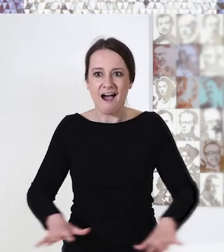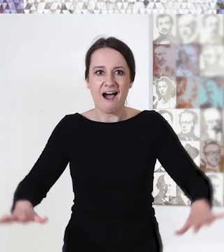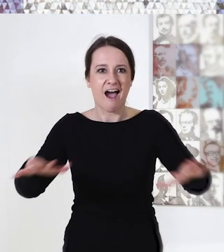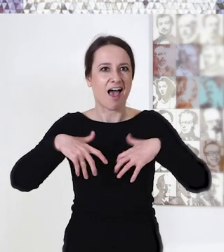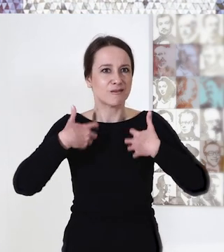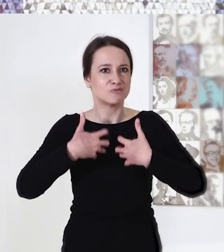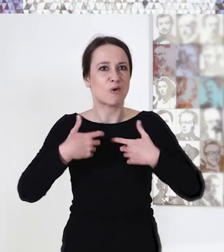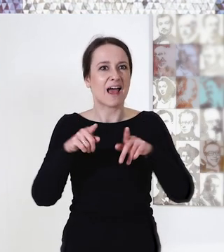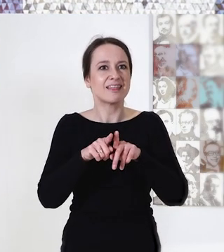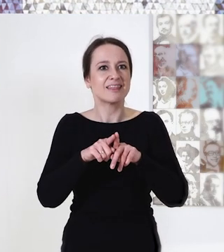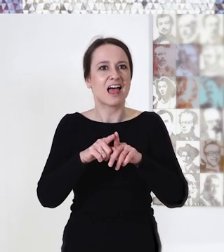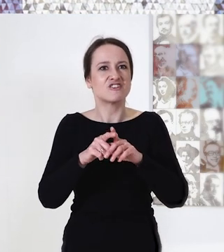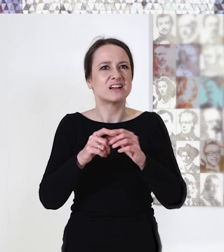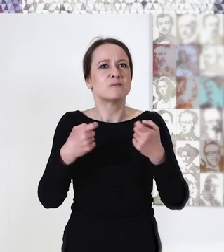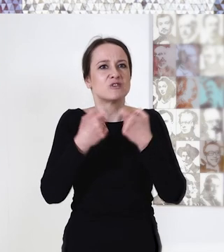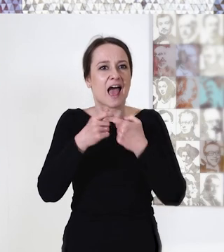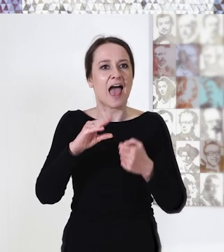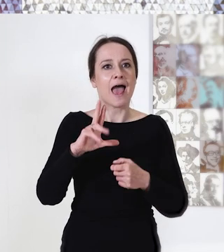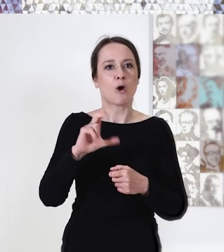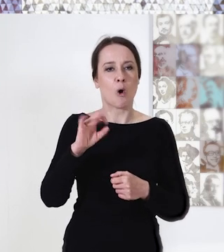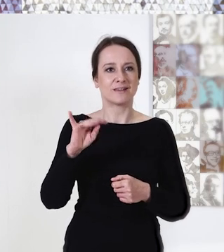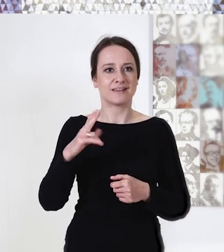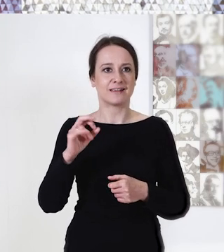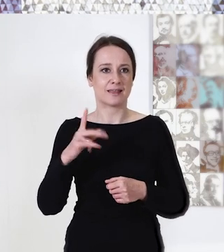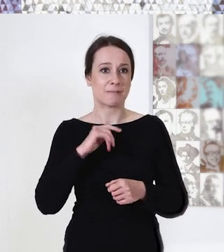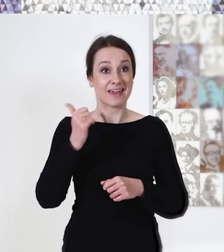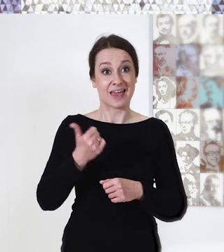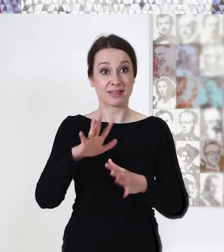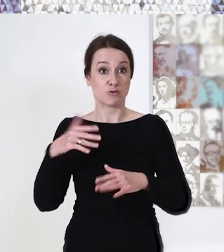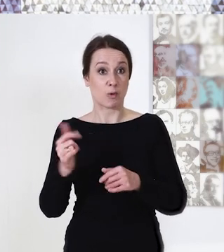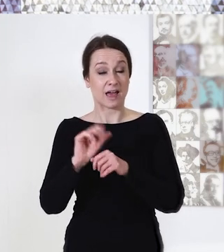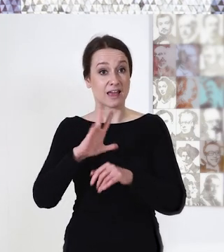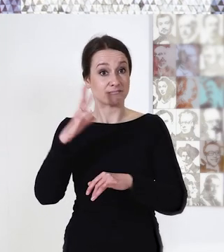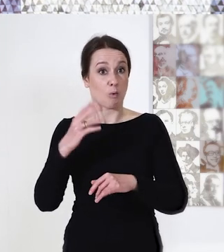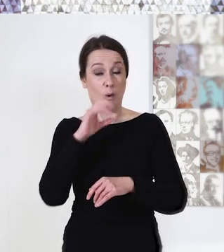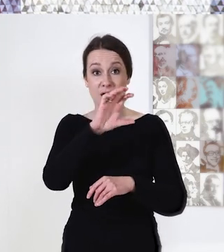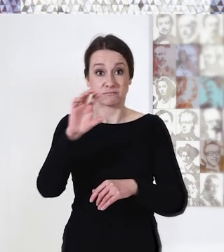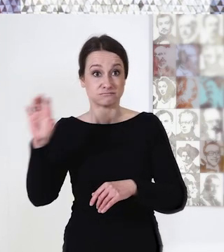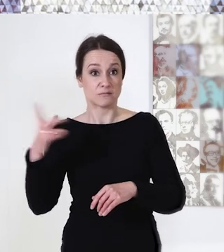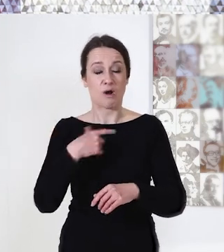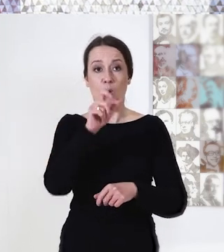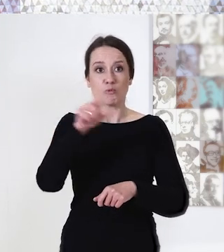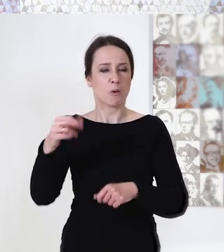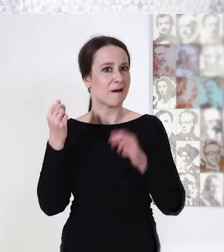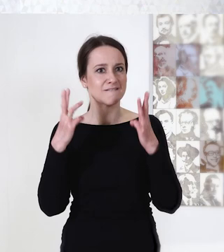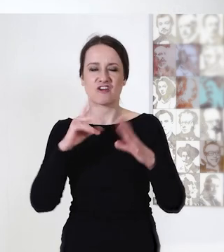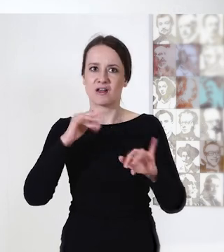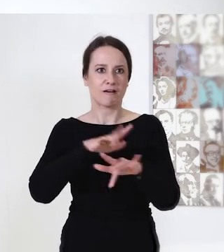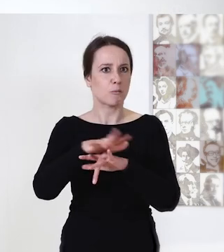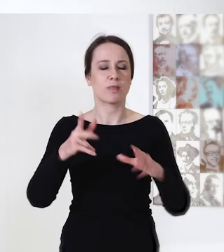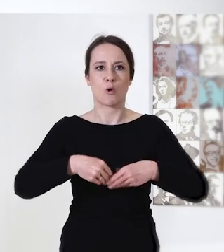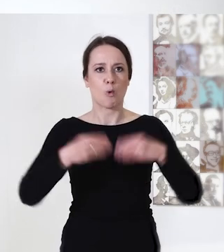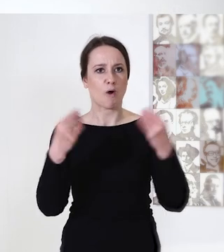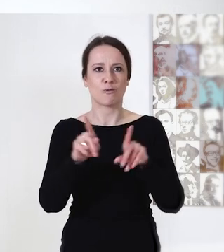z jednej strony właśnie taki obraz naukowców którzy są ważnymi postaciami dla rozwoju nauki